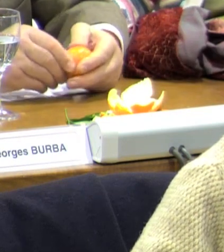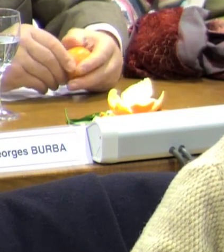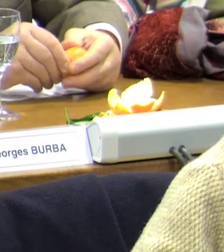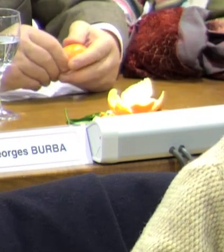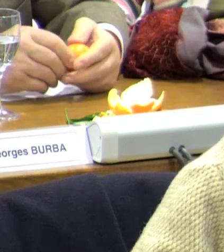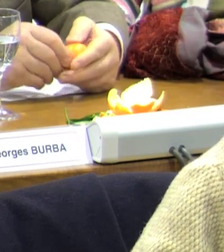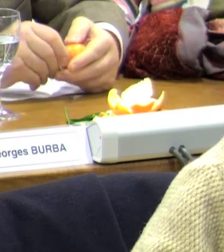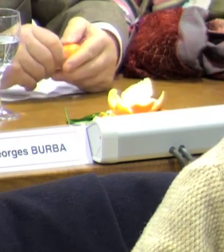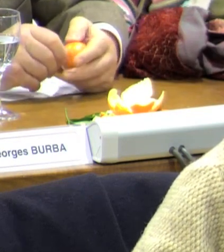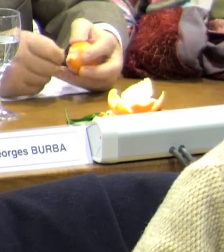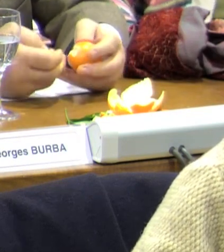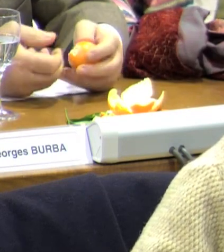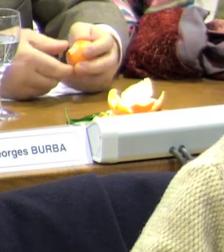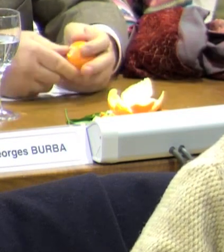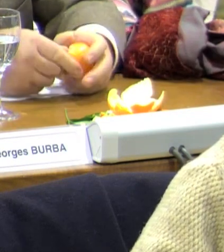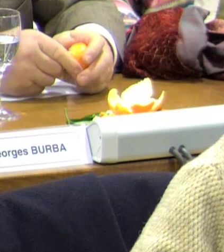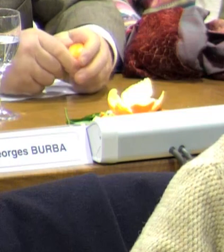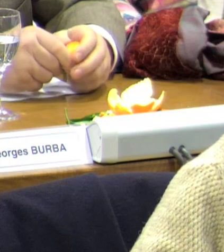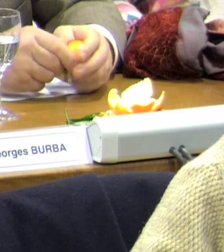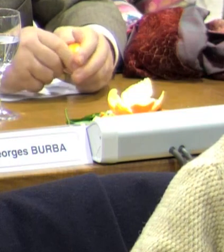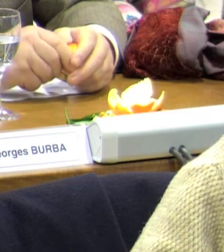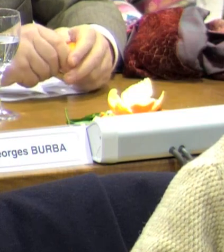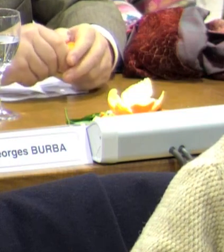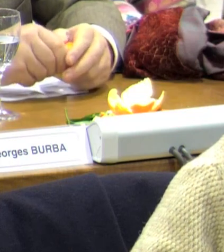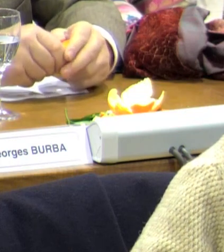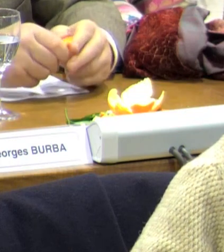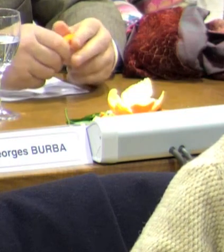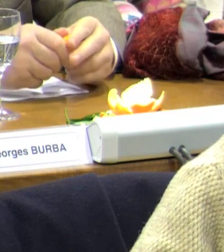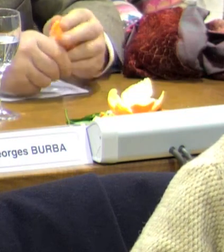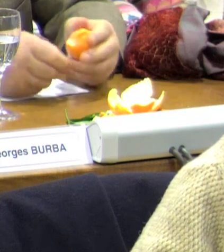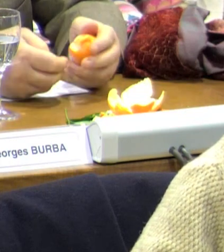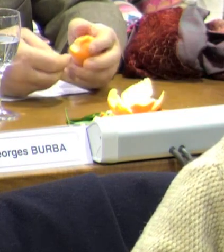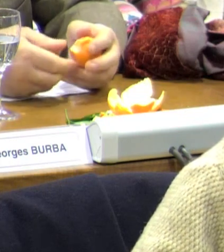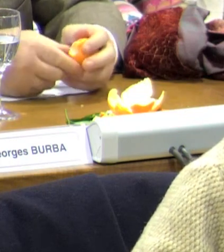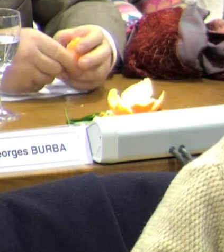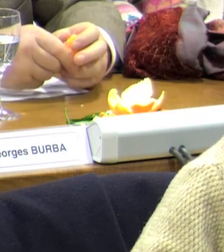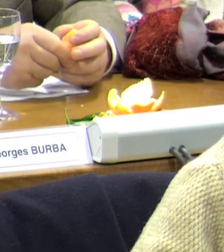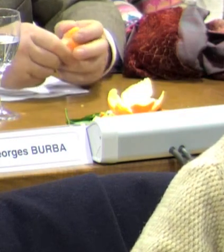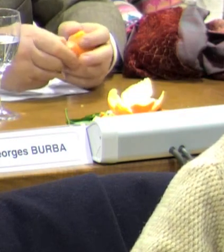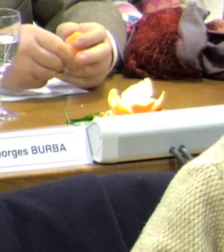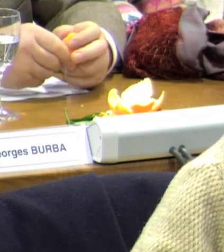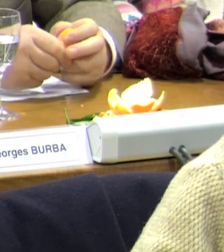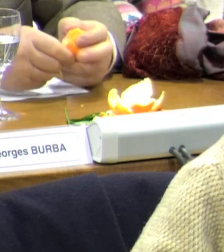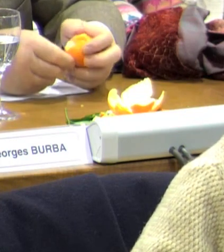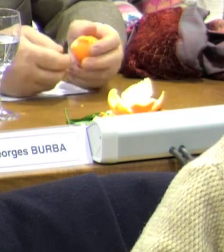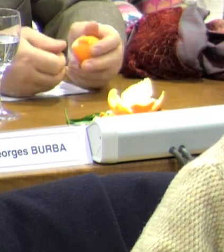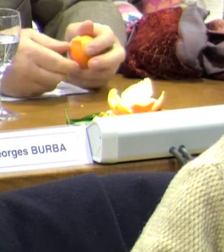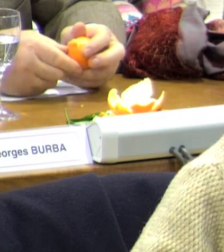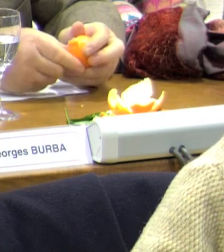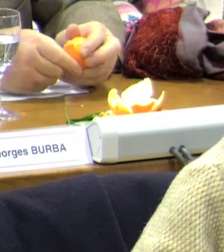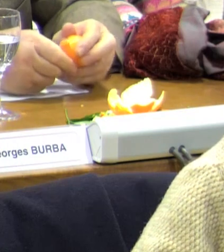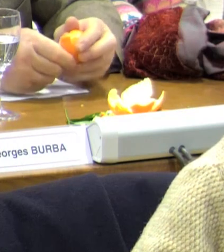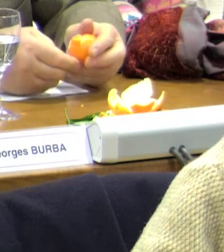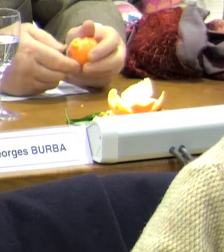encombrer l'espace public en particulier l'ensemble des armoires électriques qui seront déplacés pour rassembler au maximum les branchements et